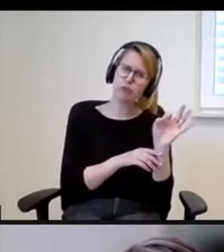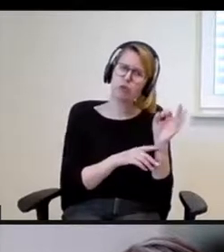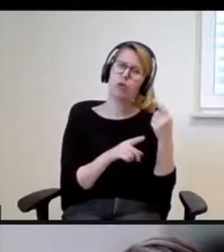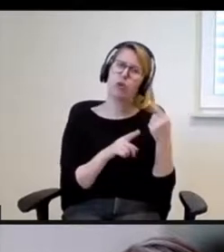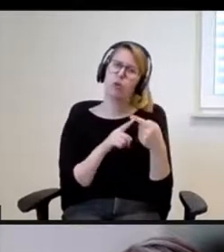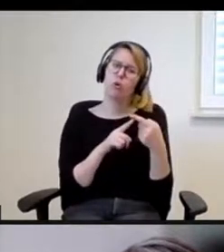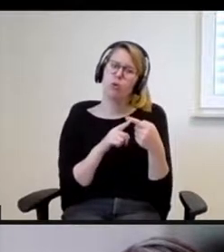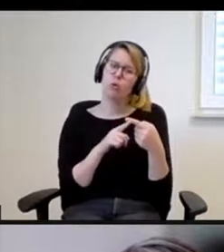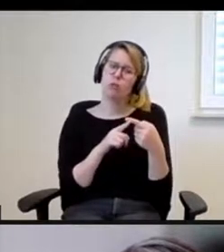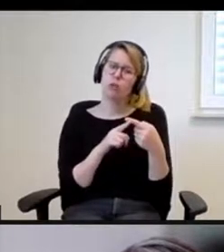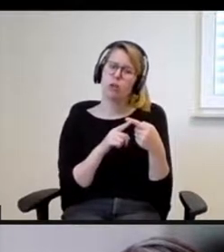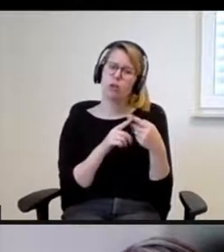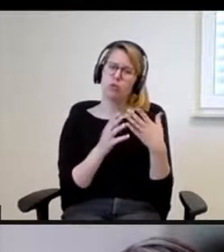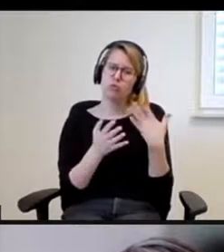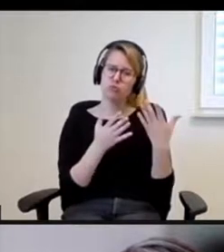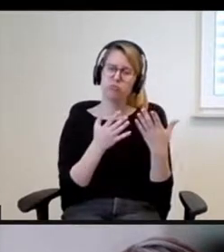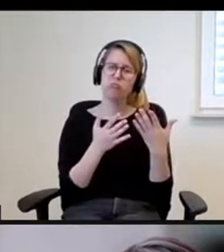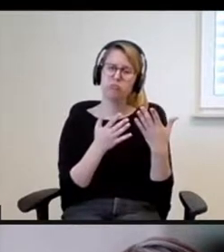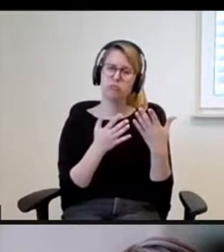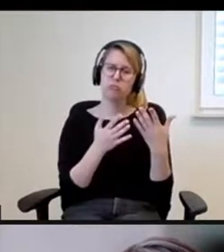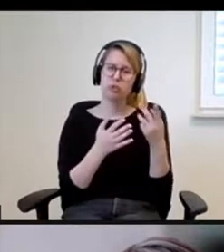gucken, was die ganze Sache